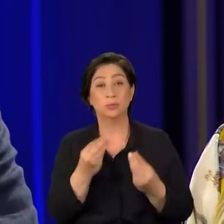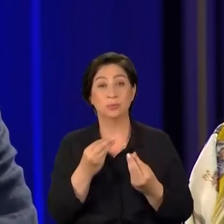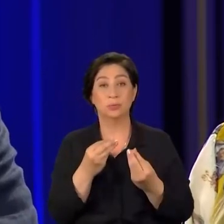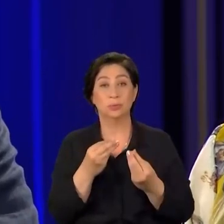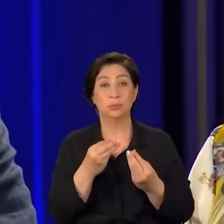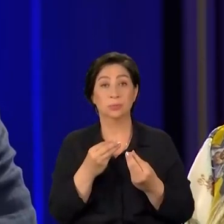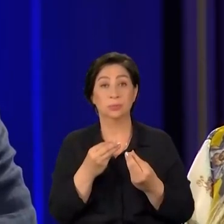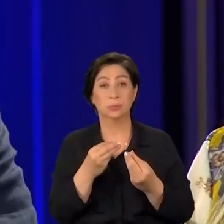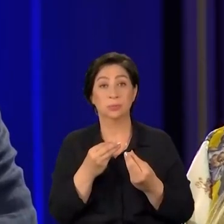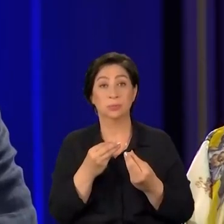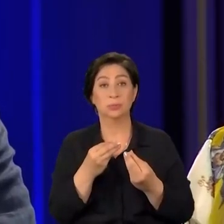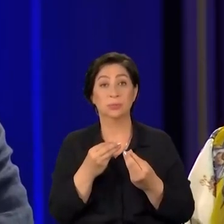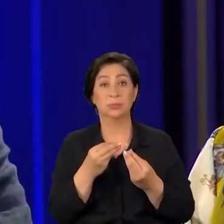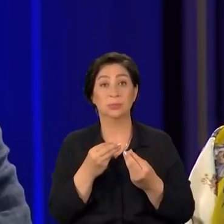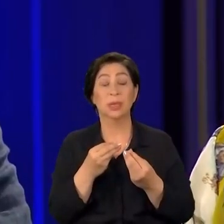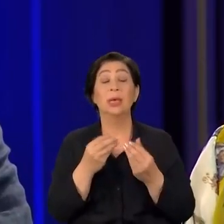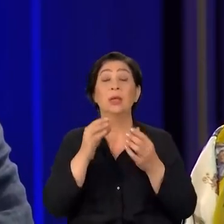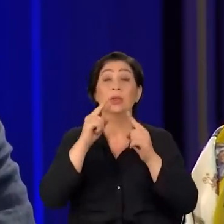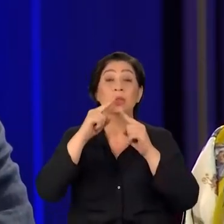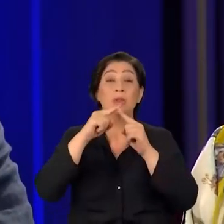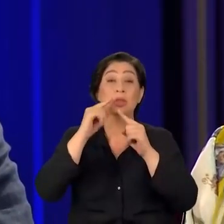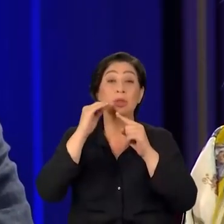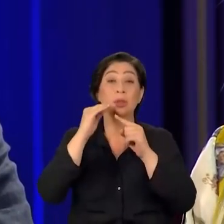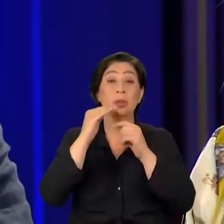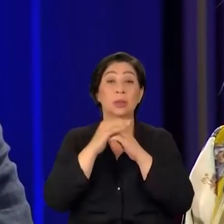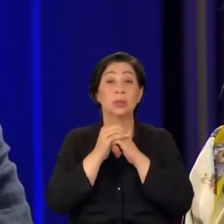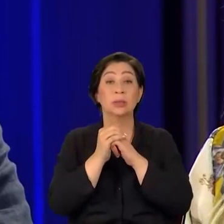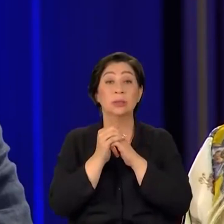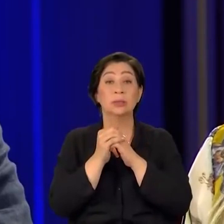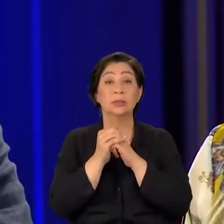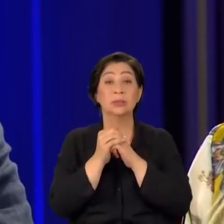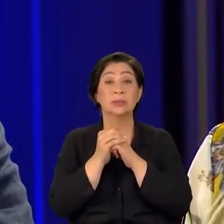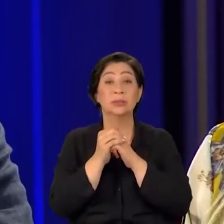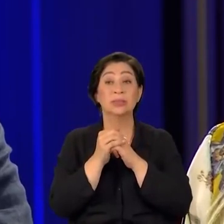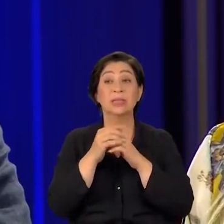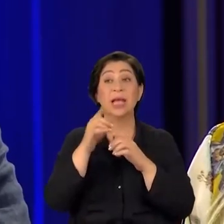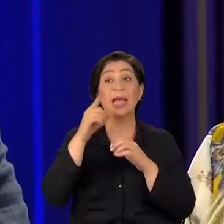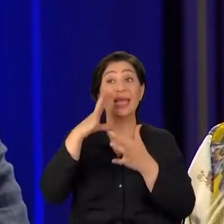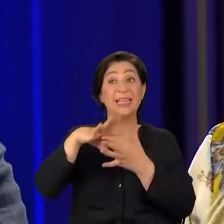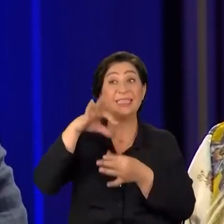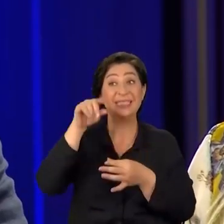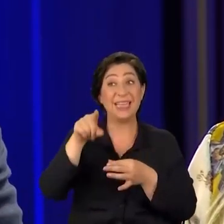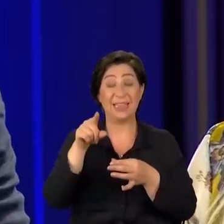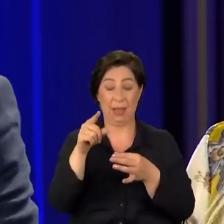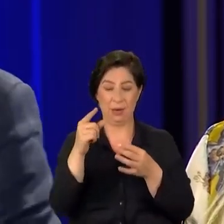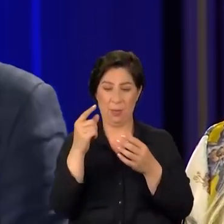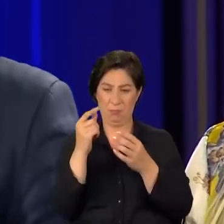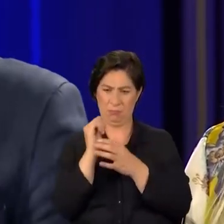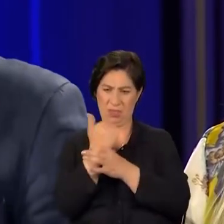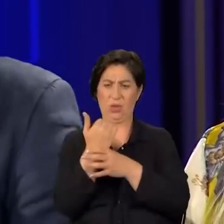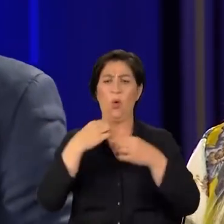oldu. Evet, çünkü bakın toplumlar... Ama insan o gömleği temiz tutacak kadar yetenekli. Hayır, tutması mümkün değil. Bazen